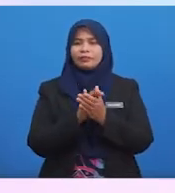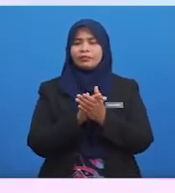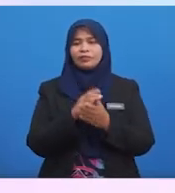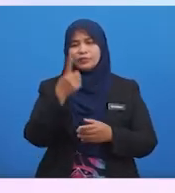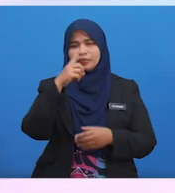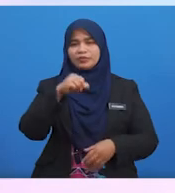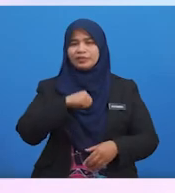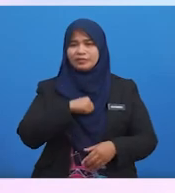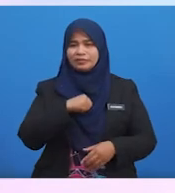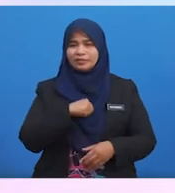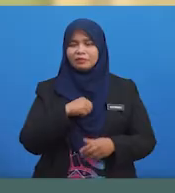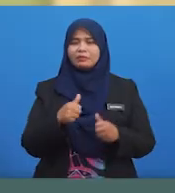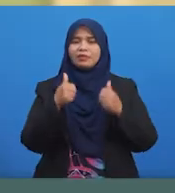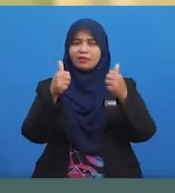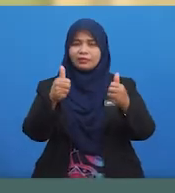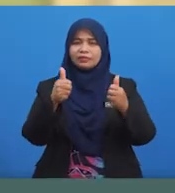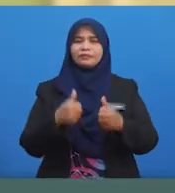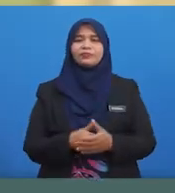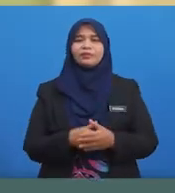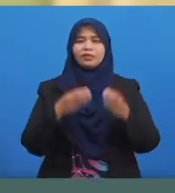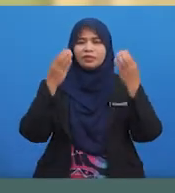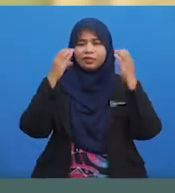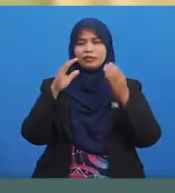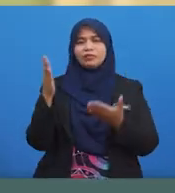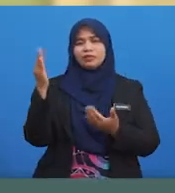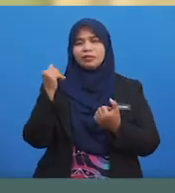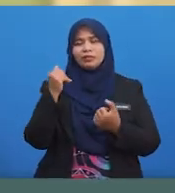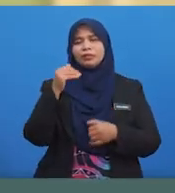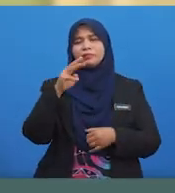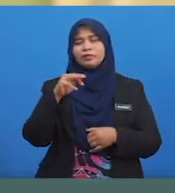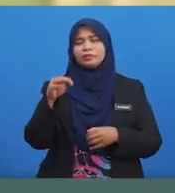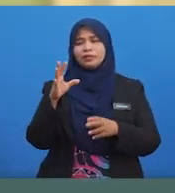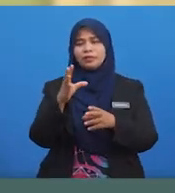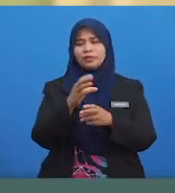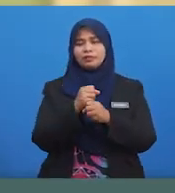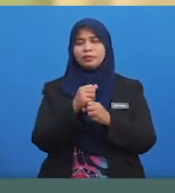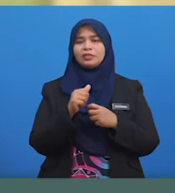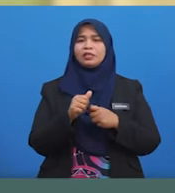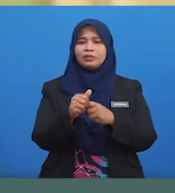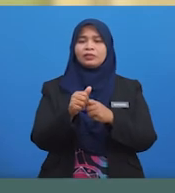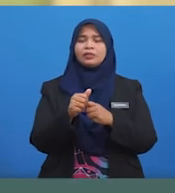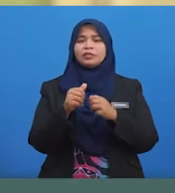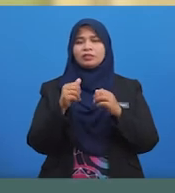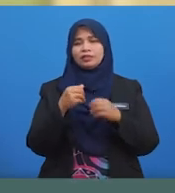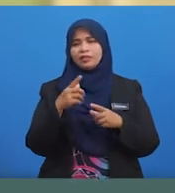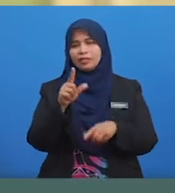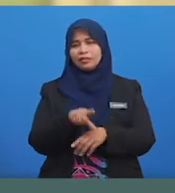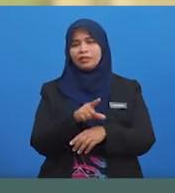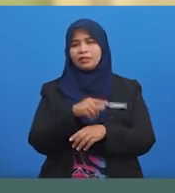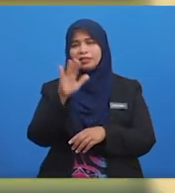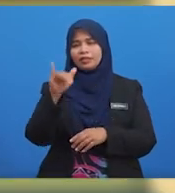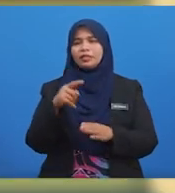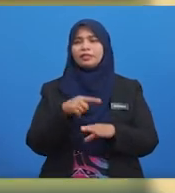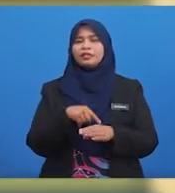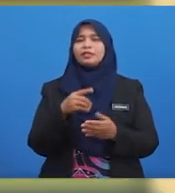sendiri ya murid-murid chegou berharap murid-murid dapat mengikuti latihan yang diberikan